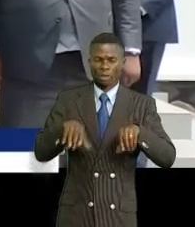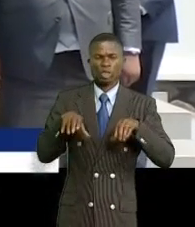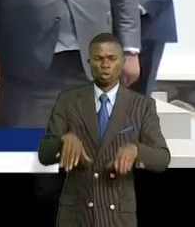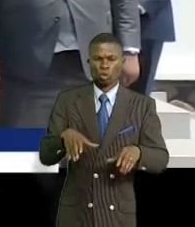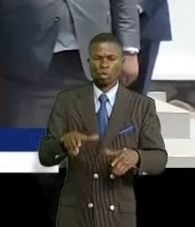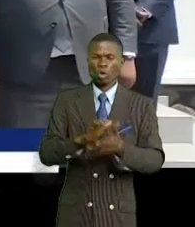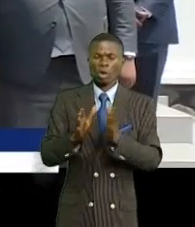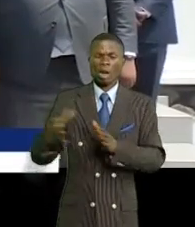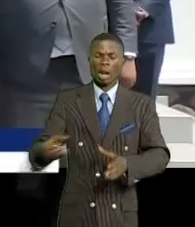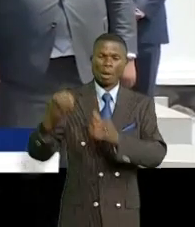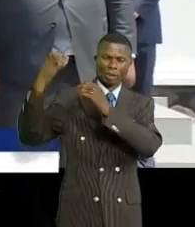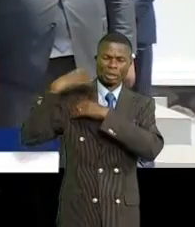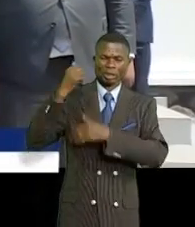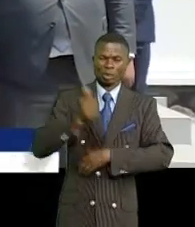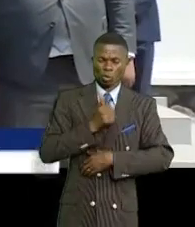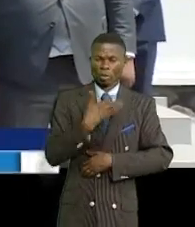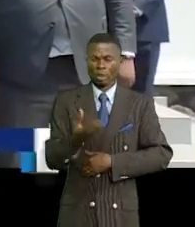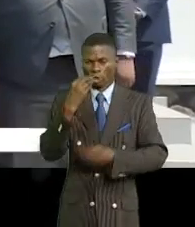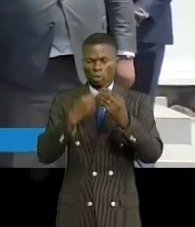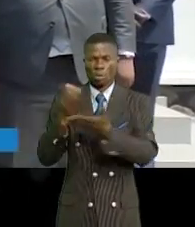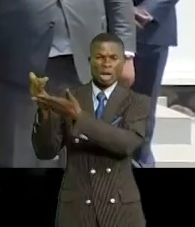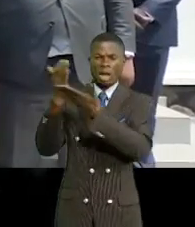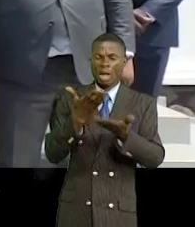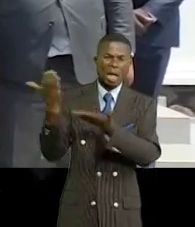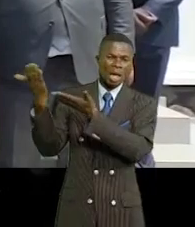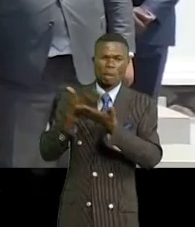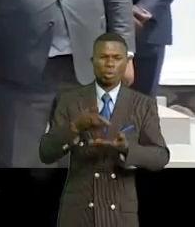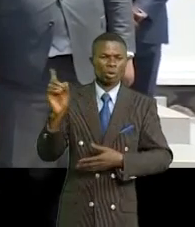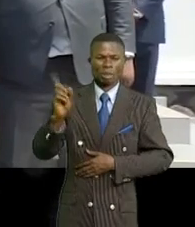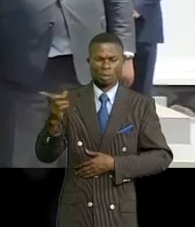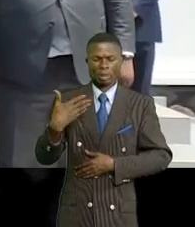l'autosuffisance alimentaire. Au niveau international, nous